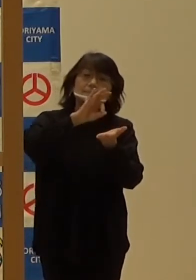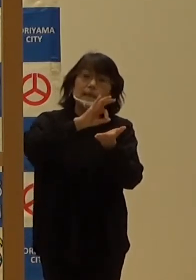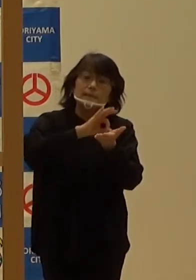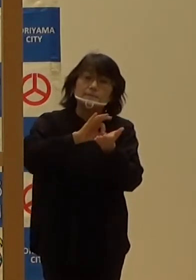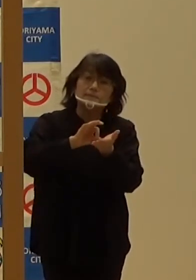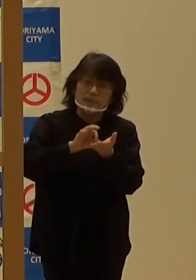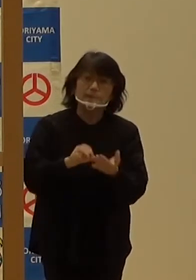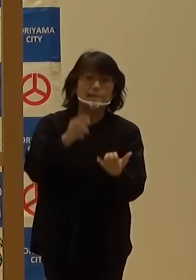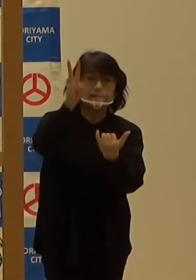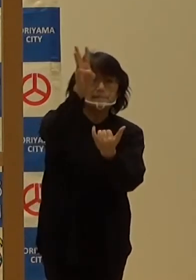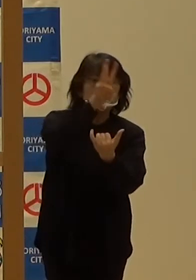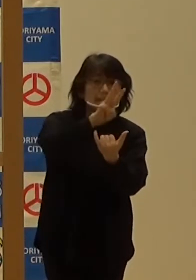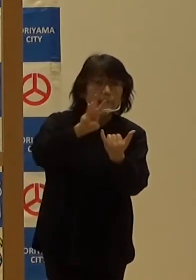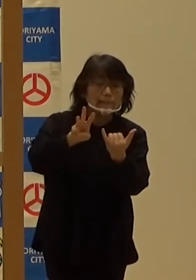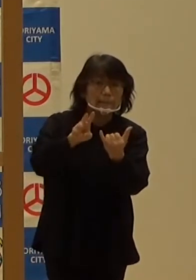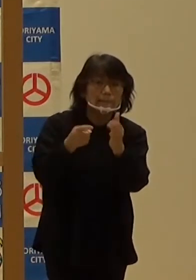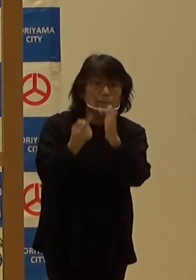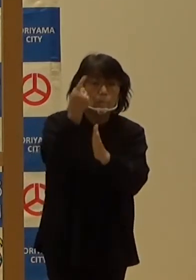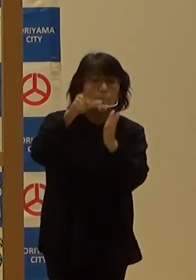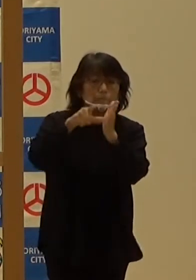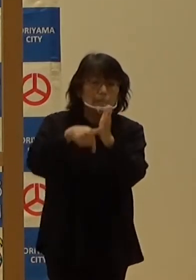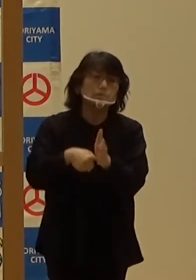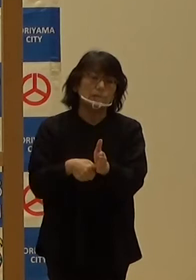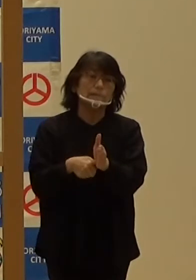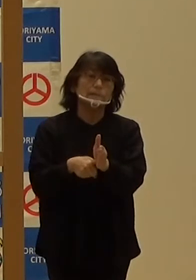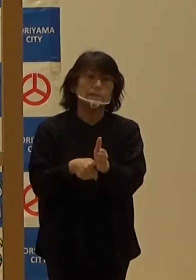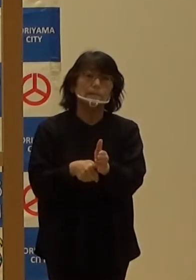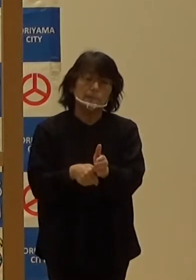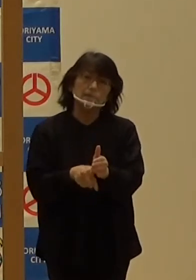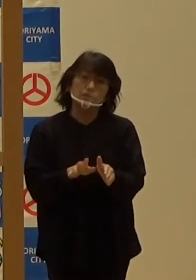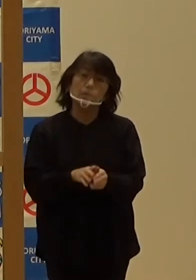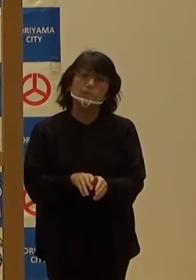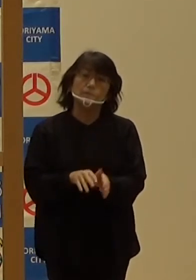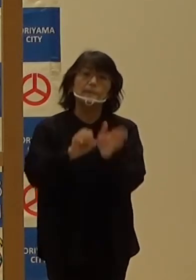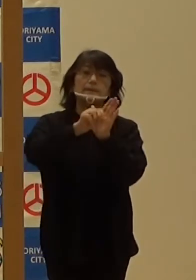ういう形で物資の搬入場所にしたいなというふうに考え